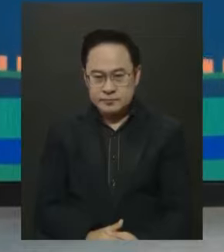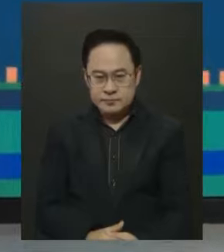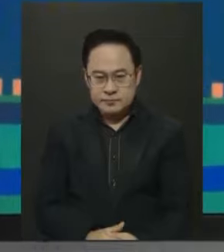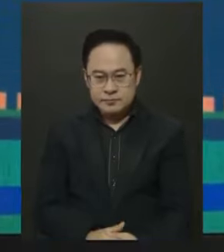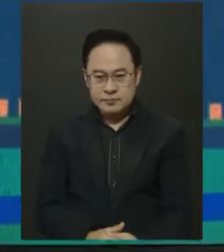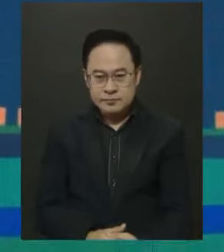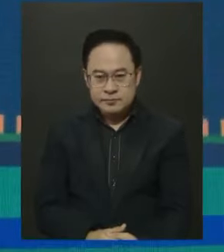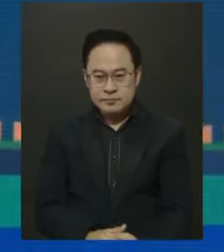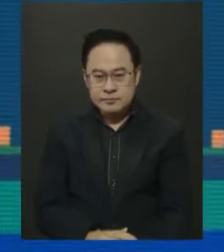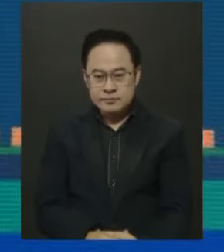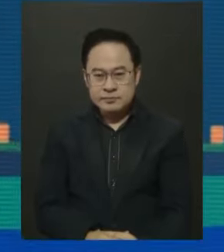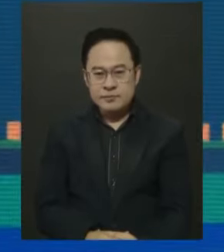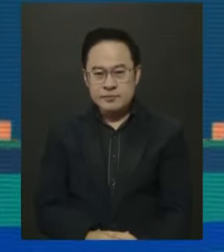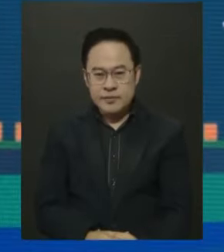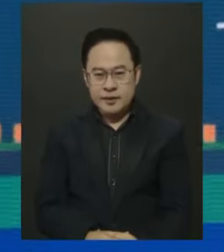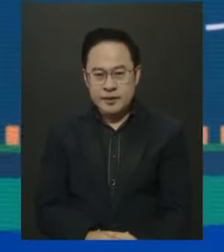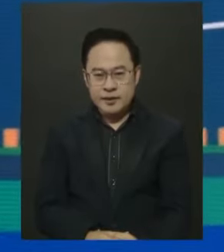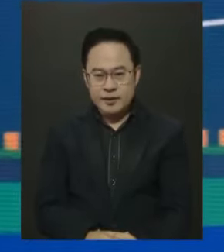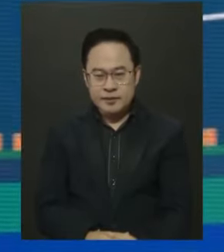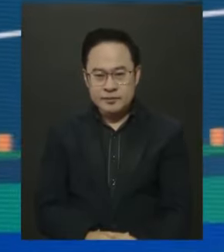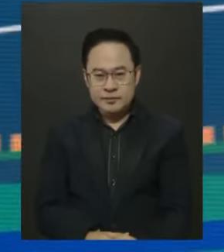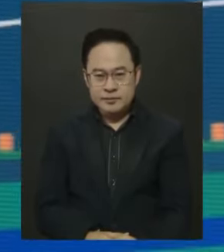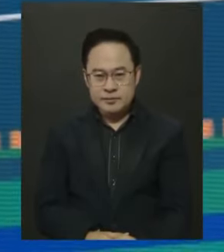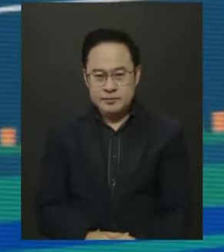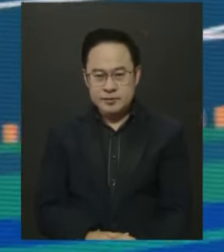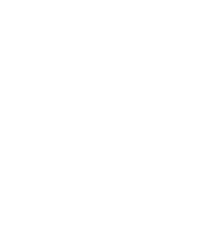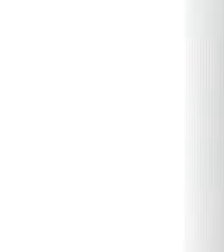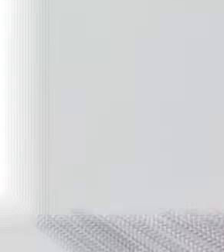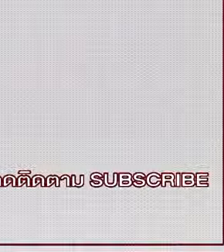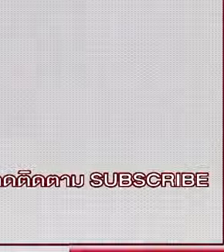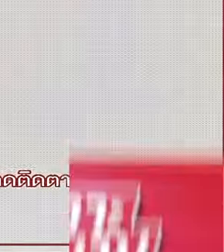บนี่ครั ขึ้นมารบรางวัล Villain Motor